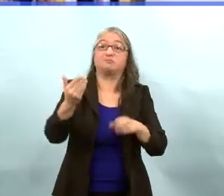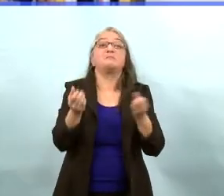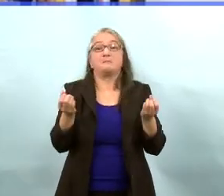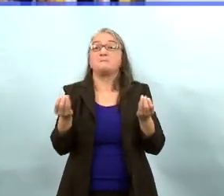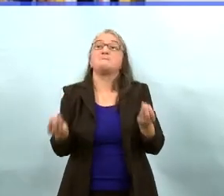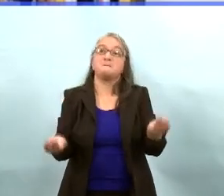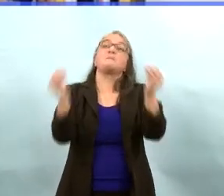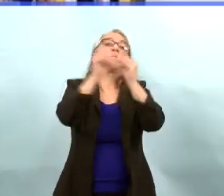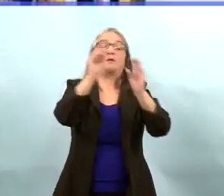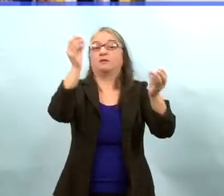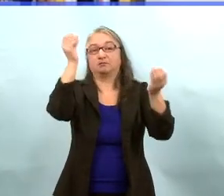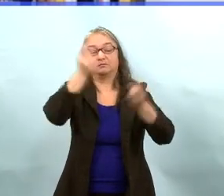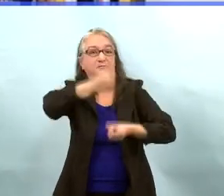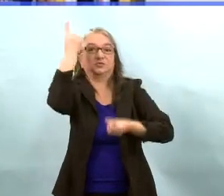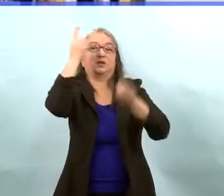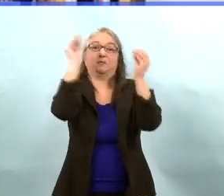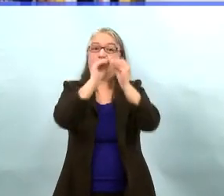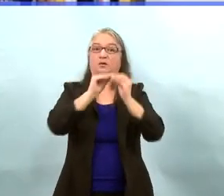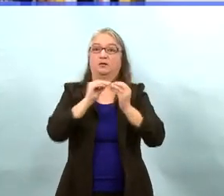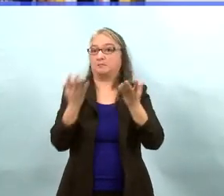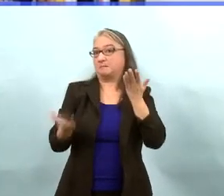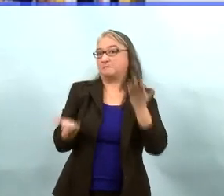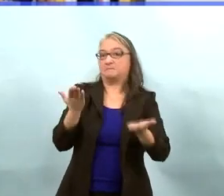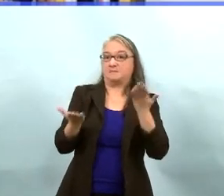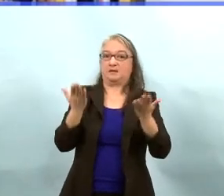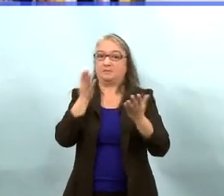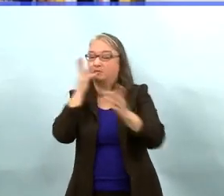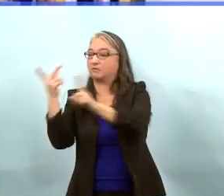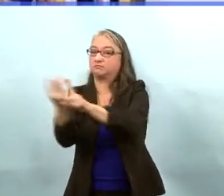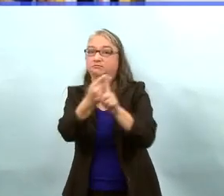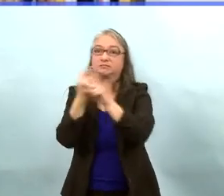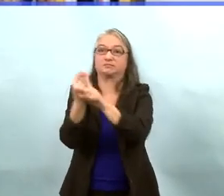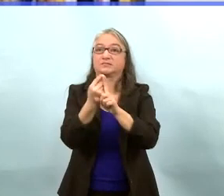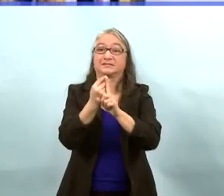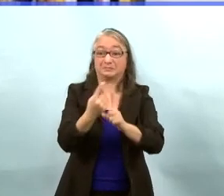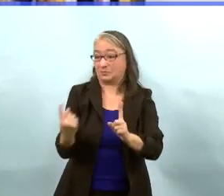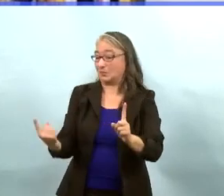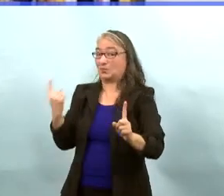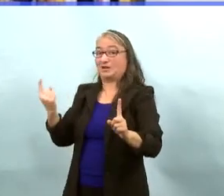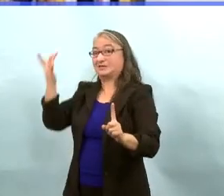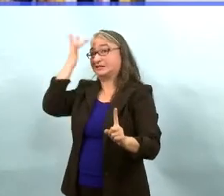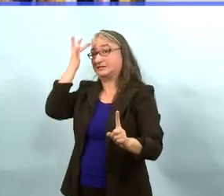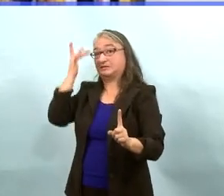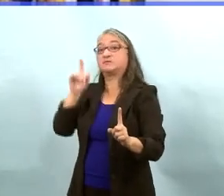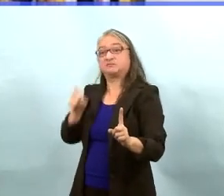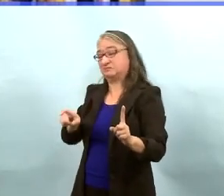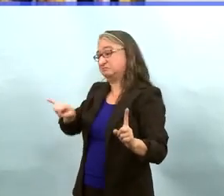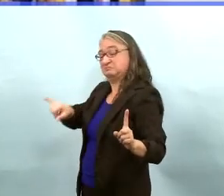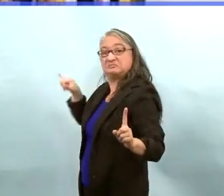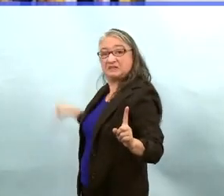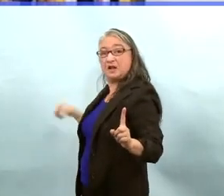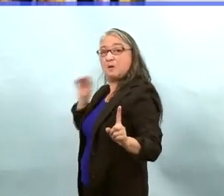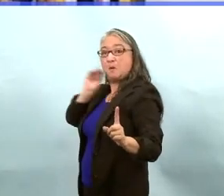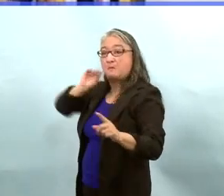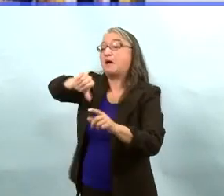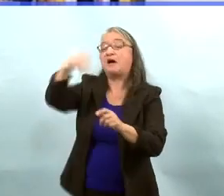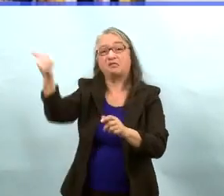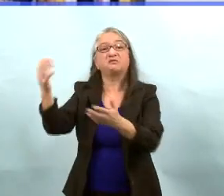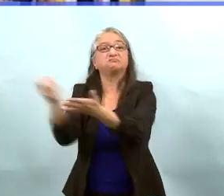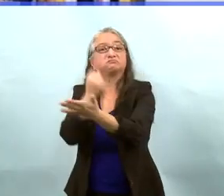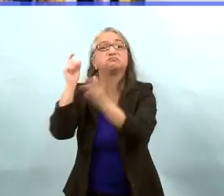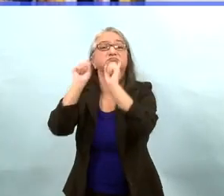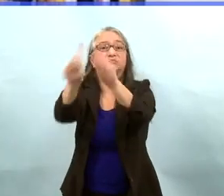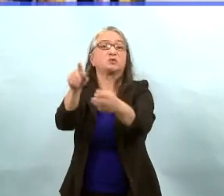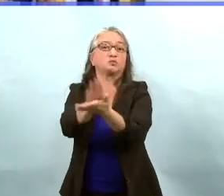compréhension de la manière dont les choses se transmettent dans la communauté, selon le statut de vaccination des enfants qui se trouvent dans la